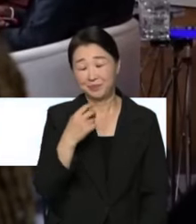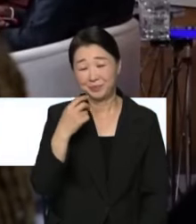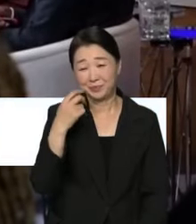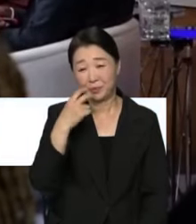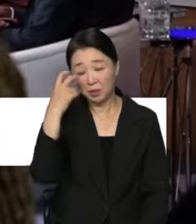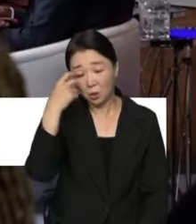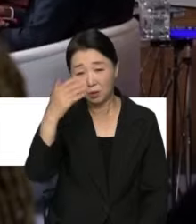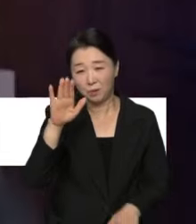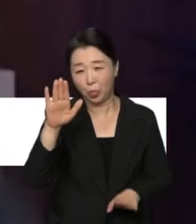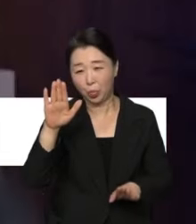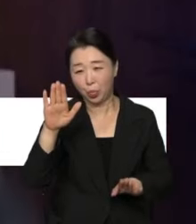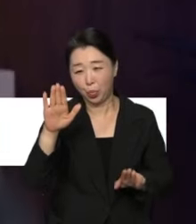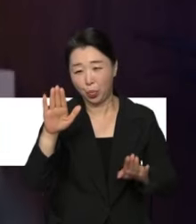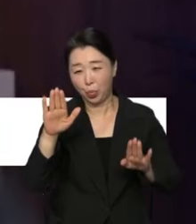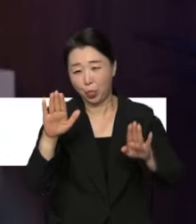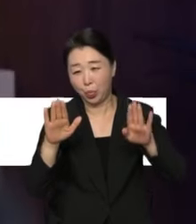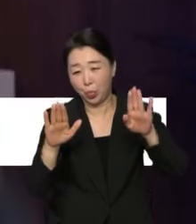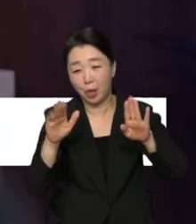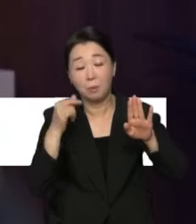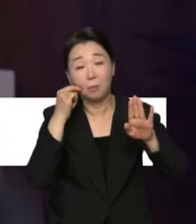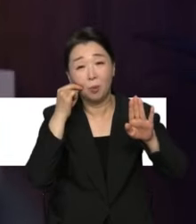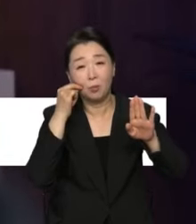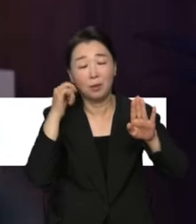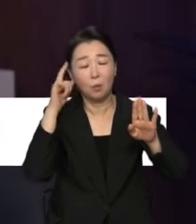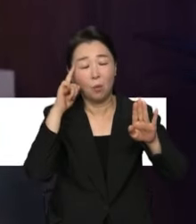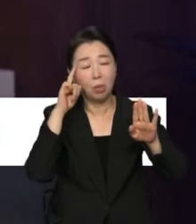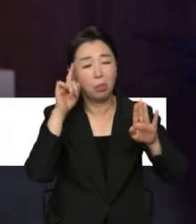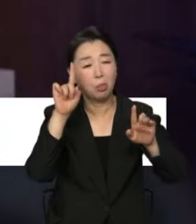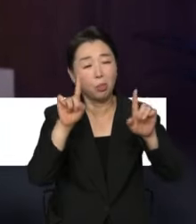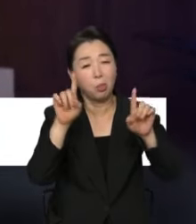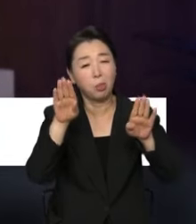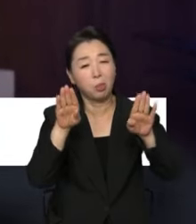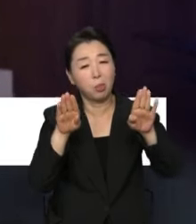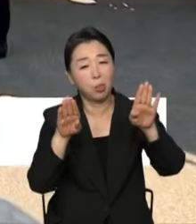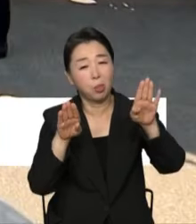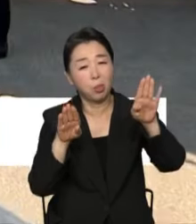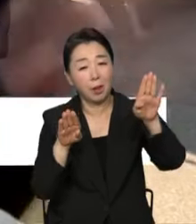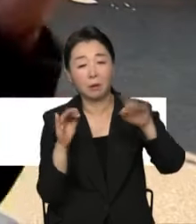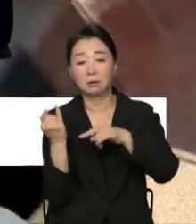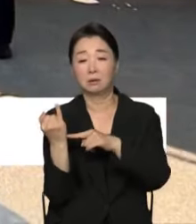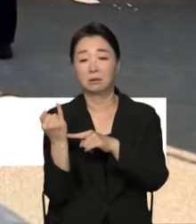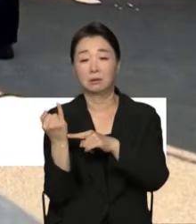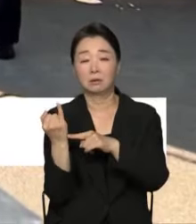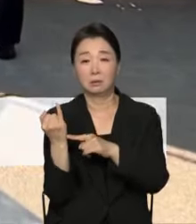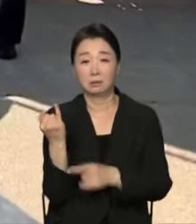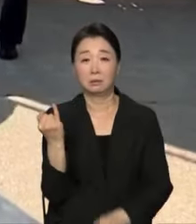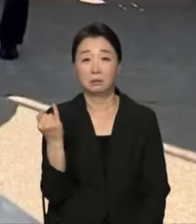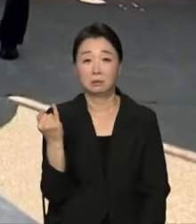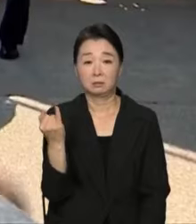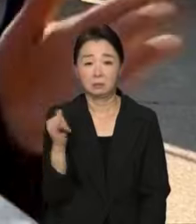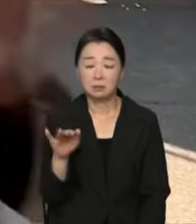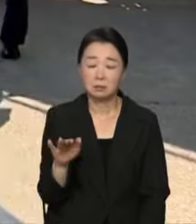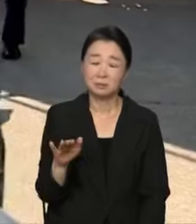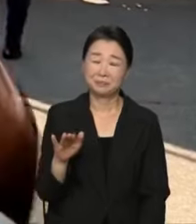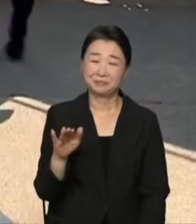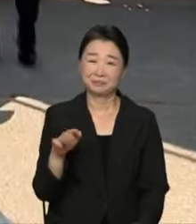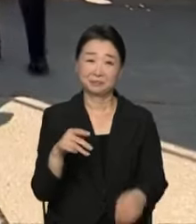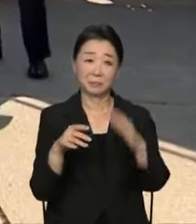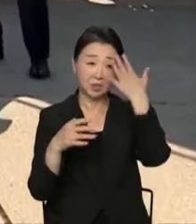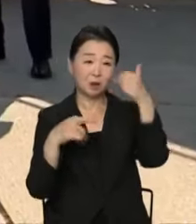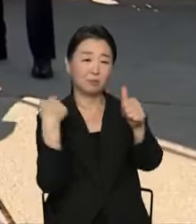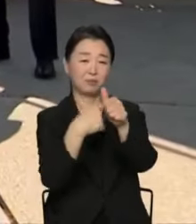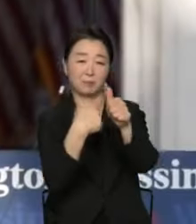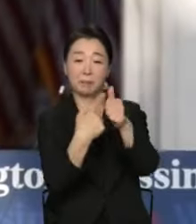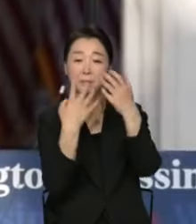벌리지 못하고 일부 경합주에선 오차범위 밖에서 밀리는 결과도 나오고 있는 해리스는 부쩍 네거티브 발언이